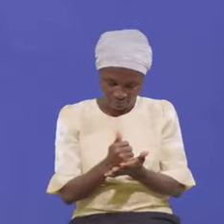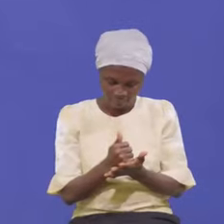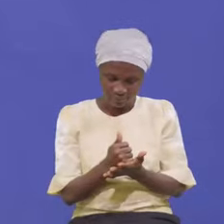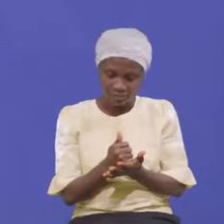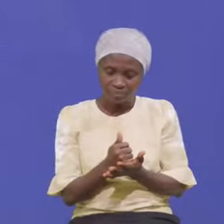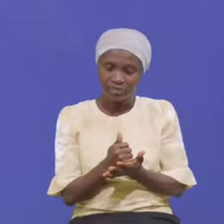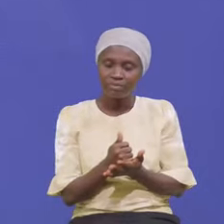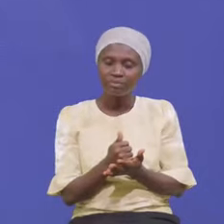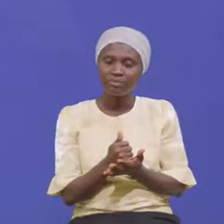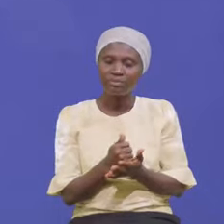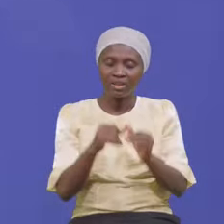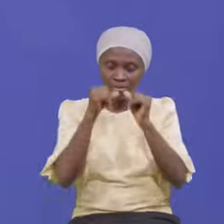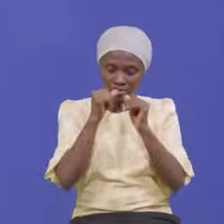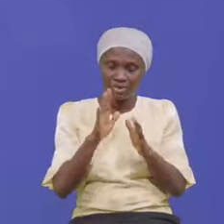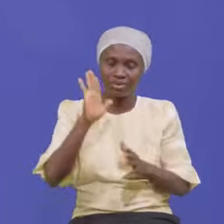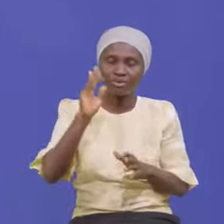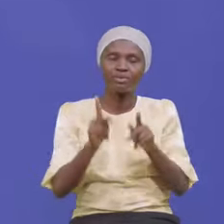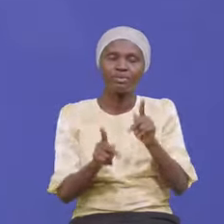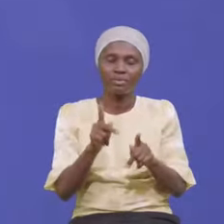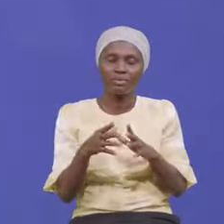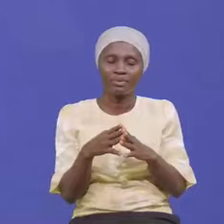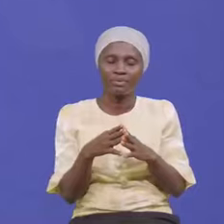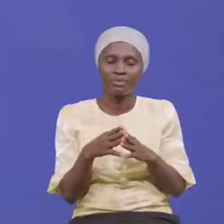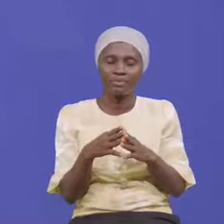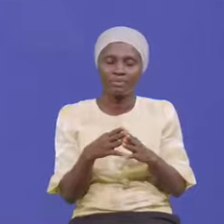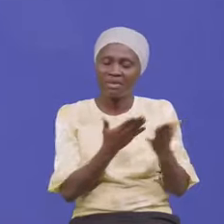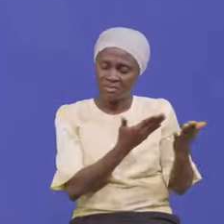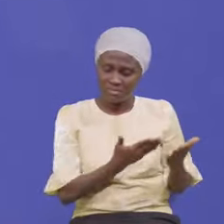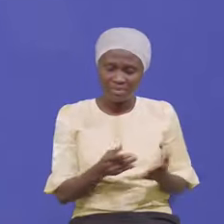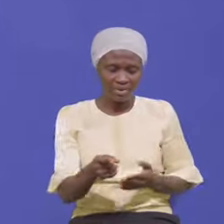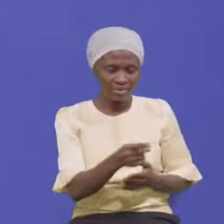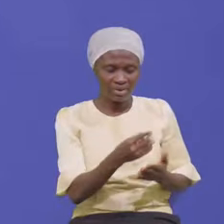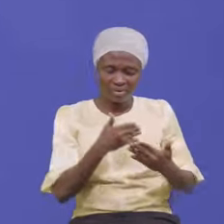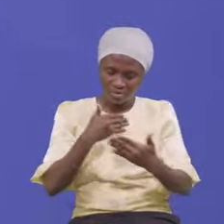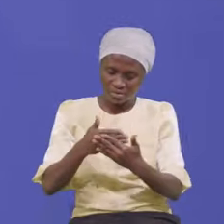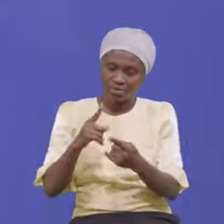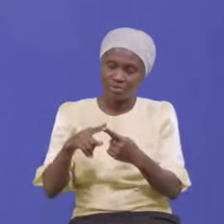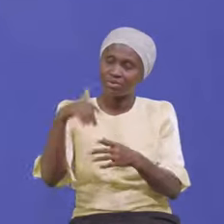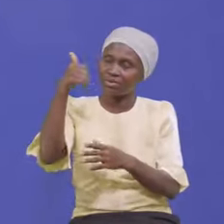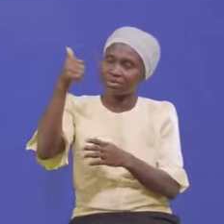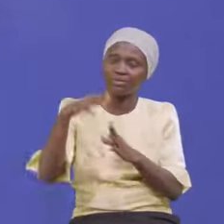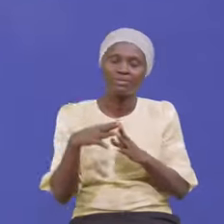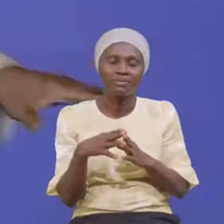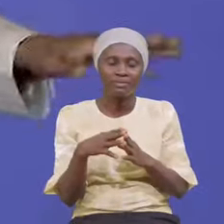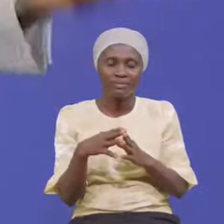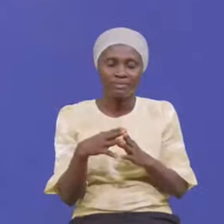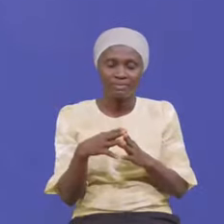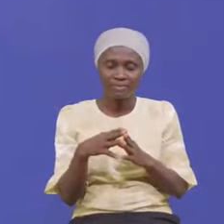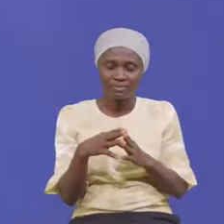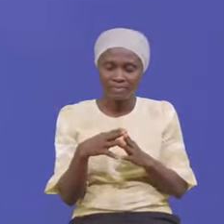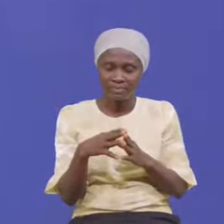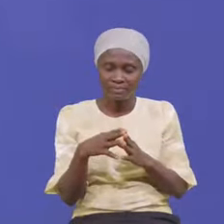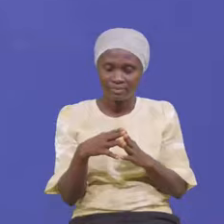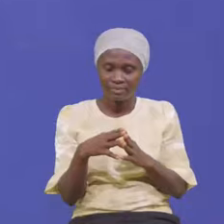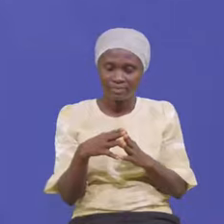ప్రత్యక్షమవును గాక. Bless your people. మీ ప్రజలను ఆశీర్వదించండి. Draw them close unto yourself. వారిని మీ సామీప్యానికి ఆకర్షించండి. Magnify